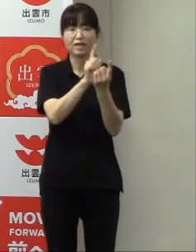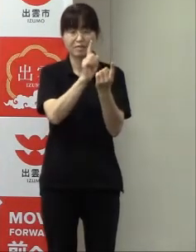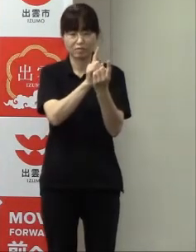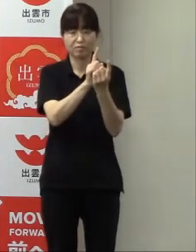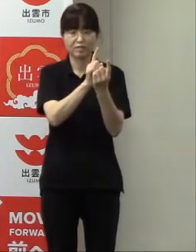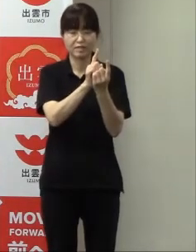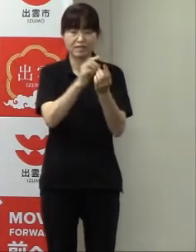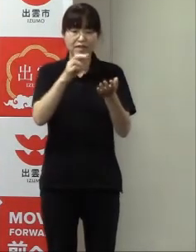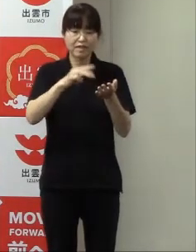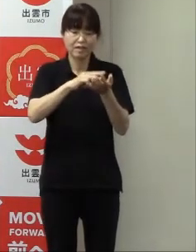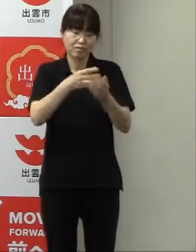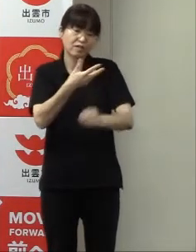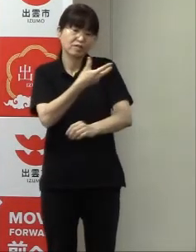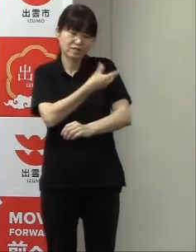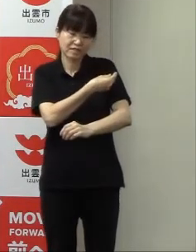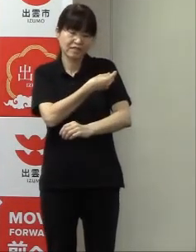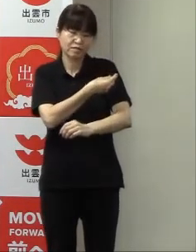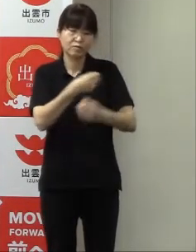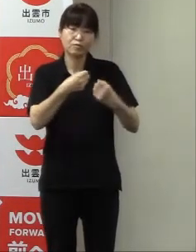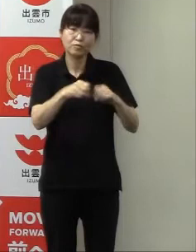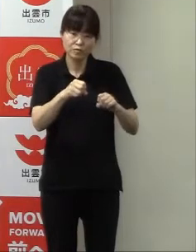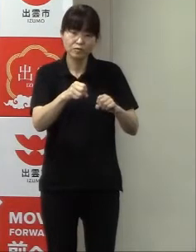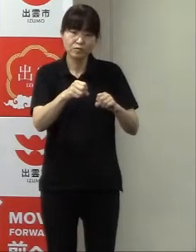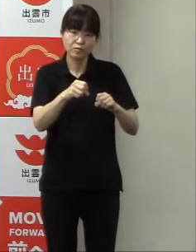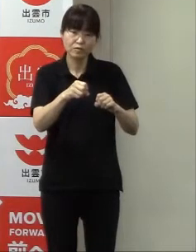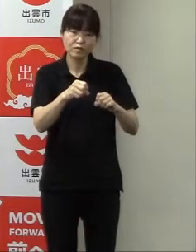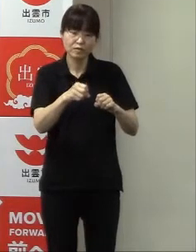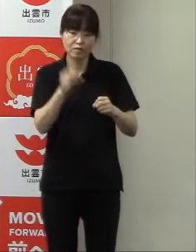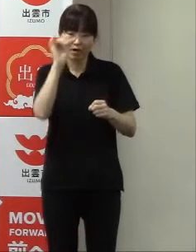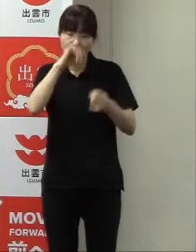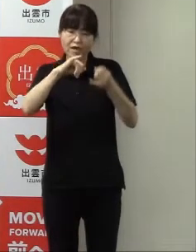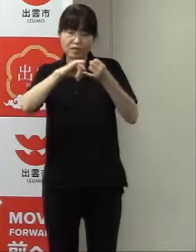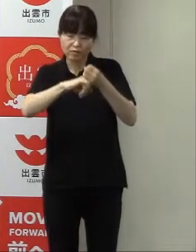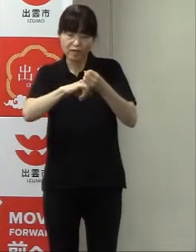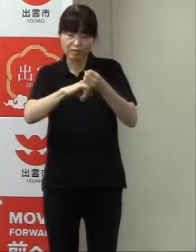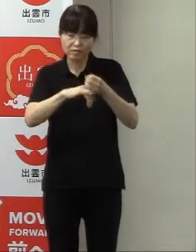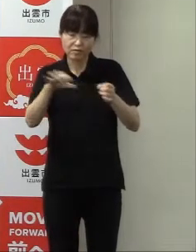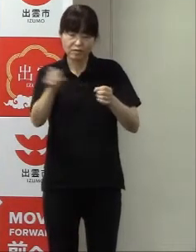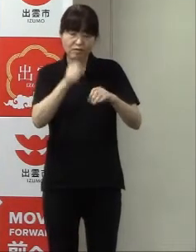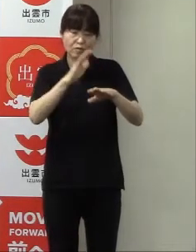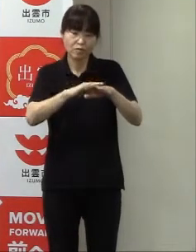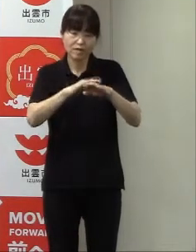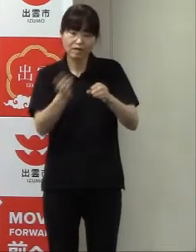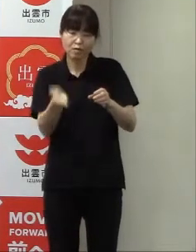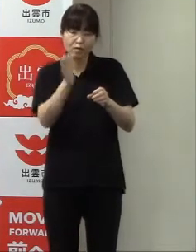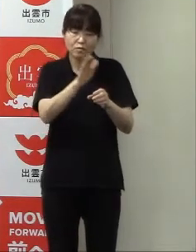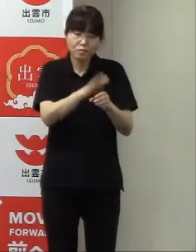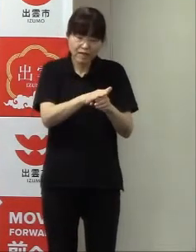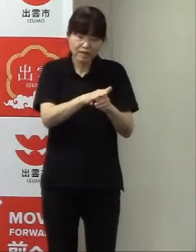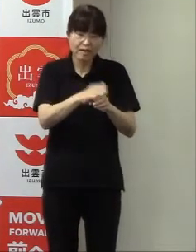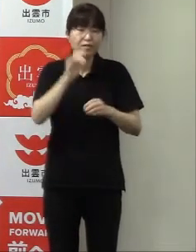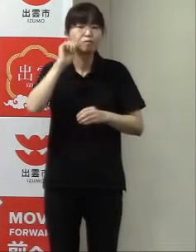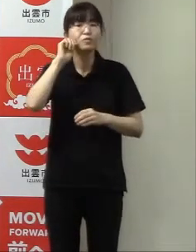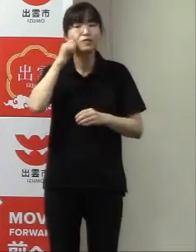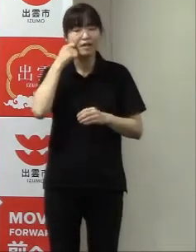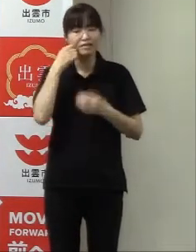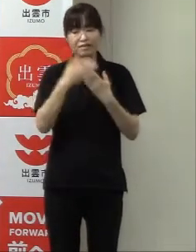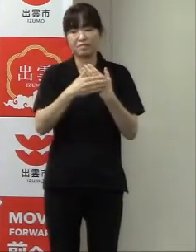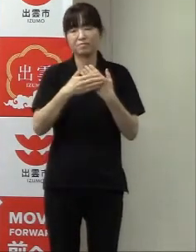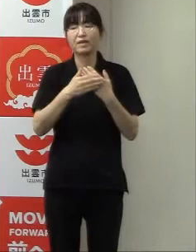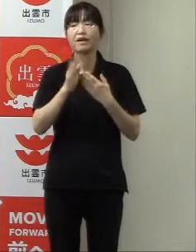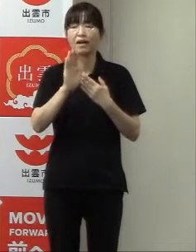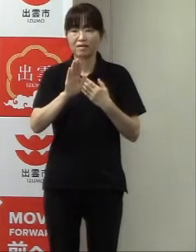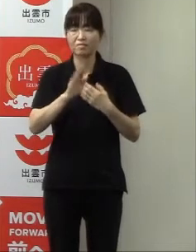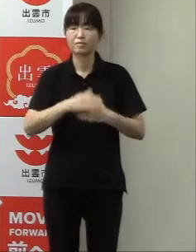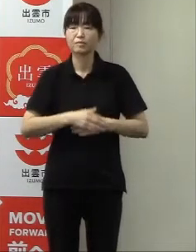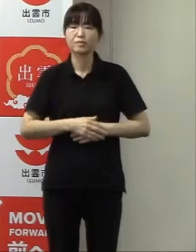接種をするというについてはですね、要するに予約の取り方も含めてなかなかちょっと難しいということもございます。そういった意